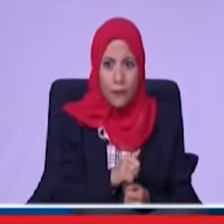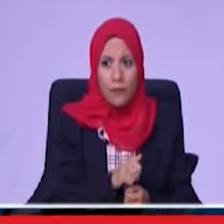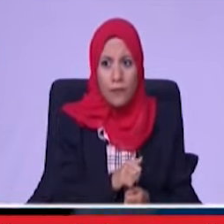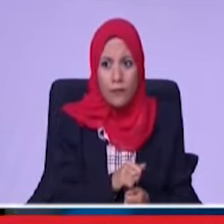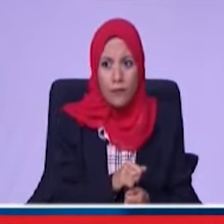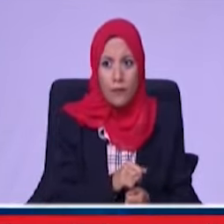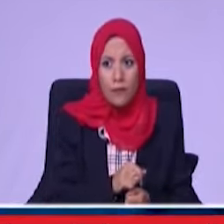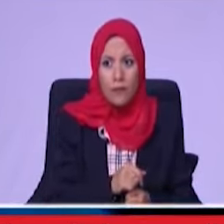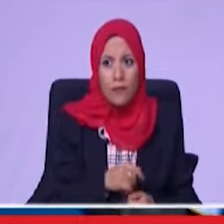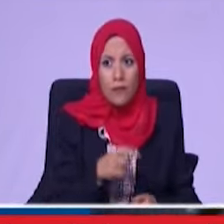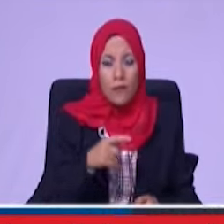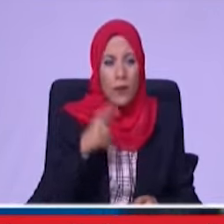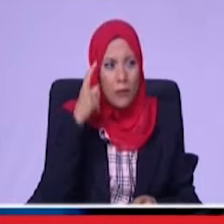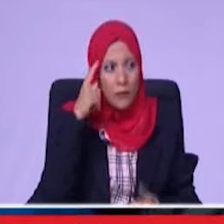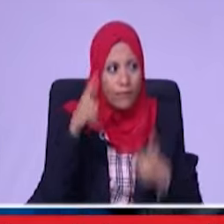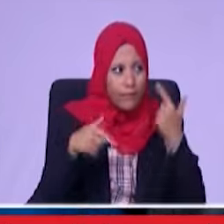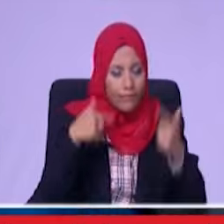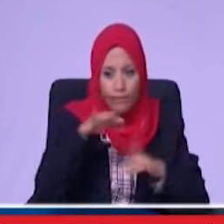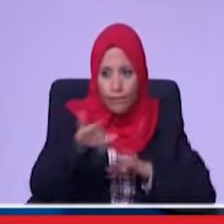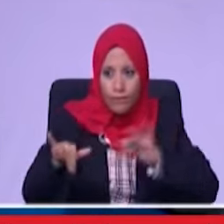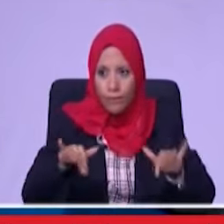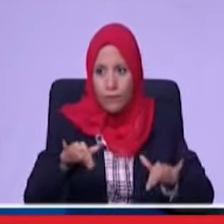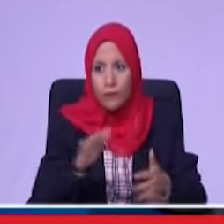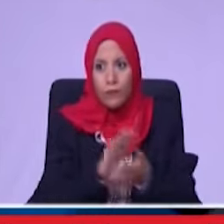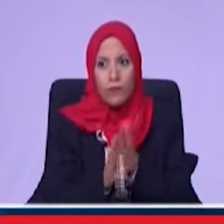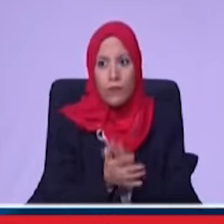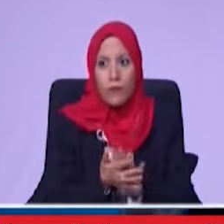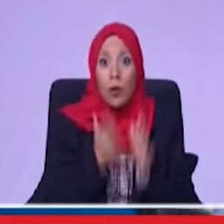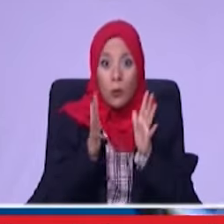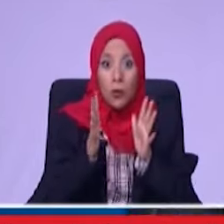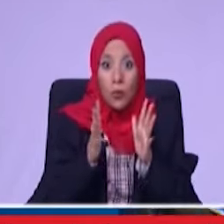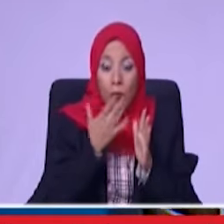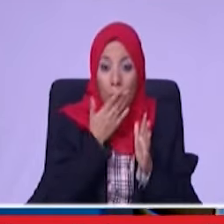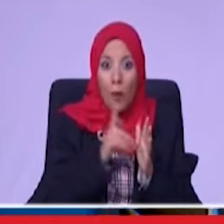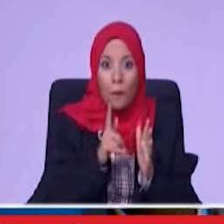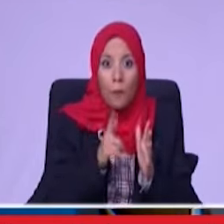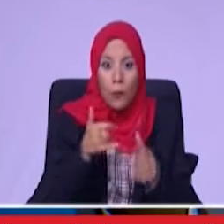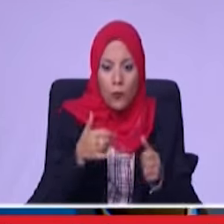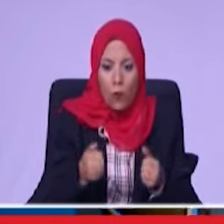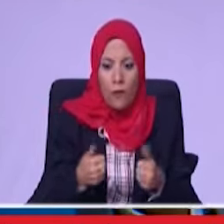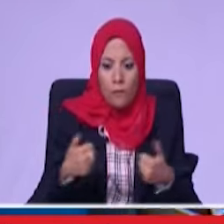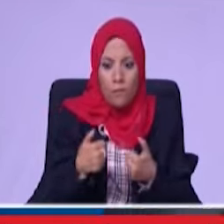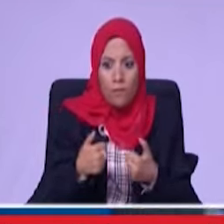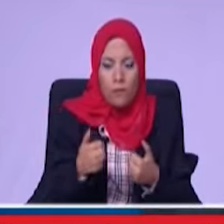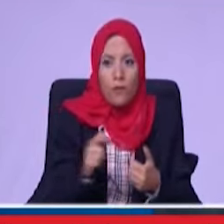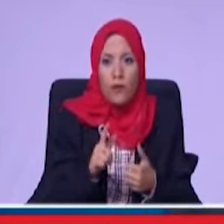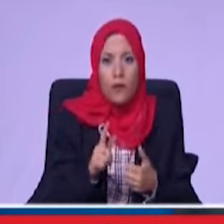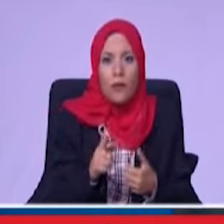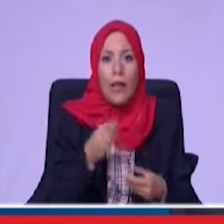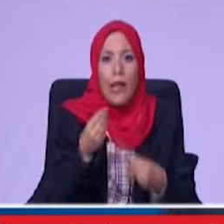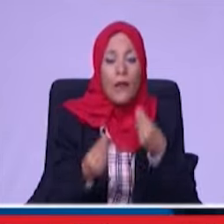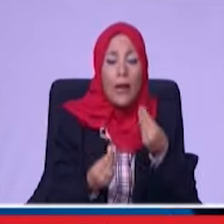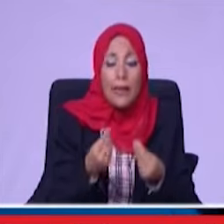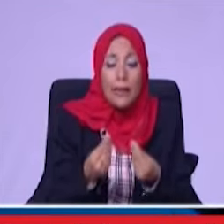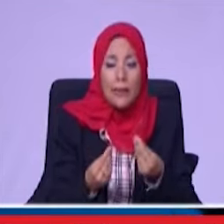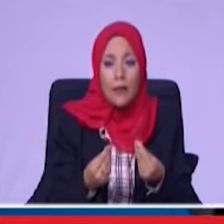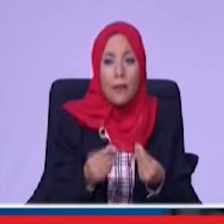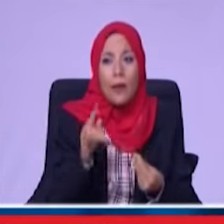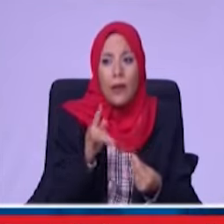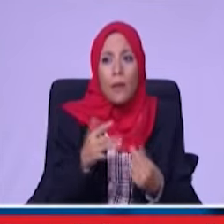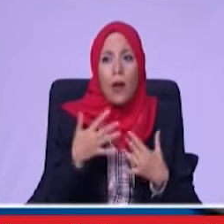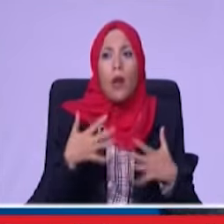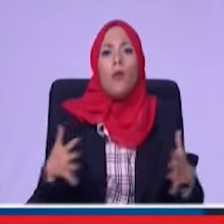ينشغل عن الأب، ما بدأش يناكف الأب، ما بدأش يقف قدامه في بعض الأمور، فلسه غلوته إيه عالية